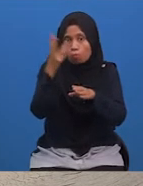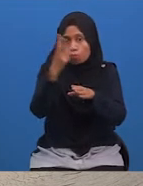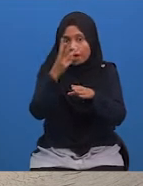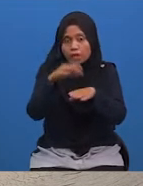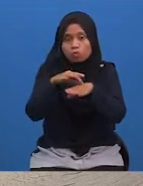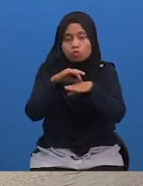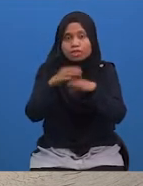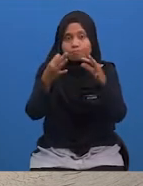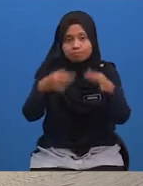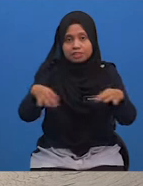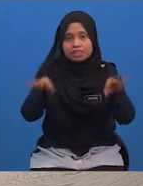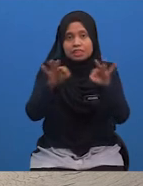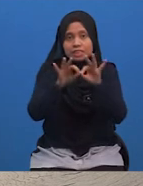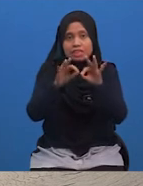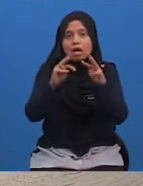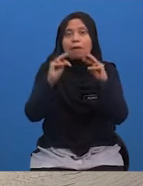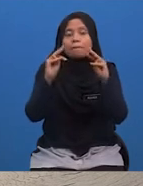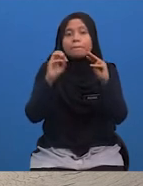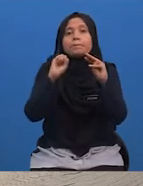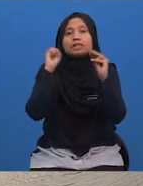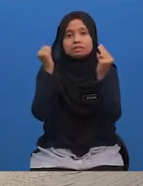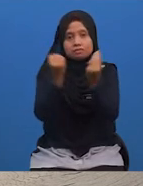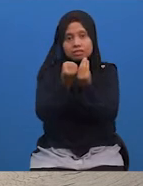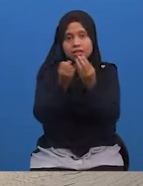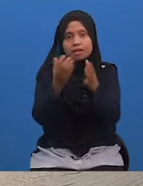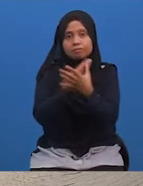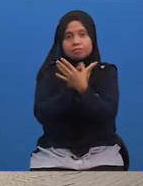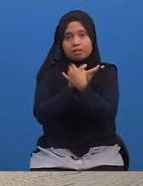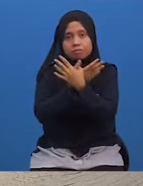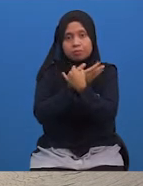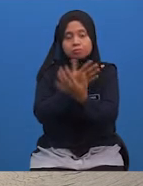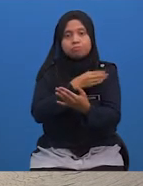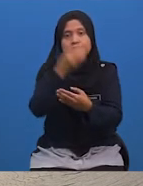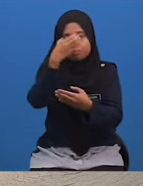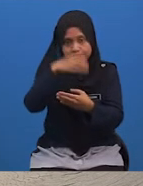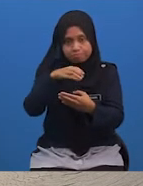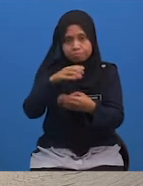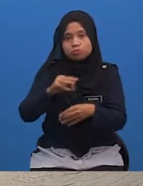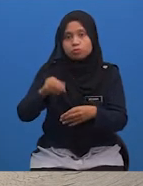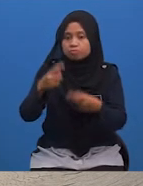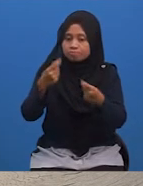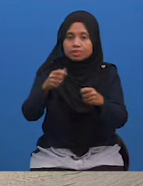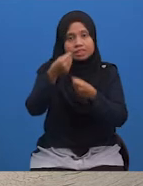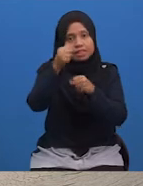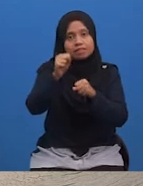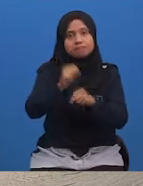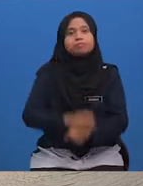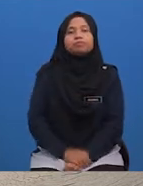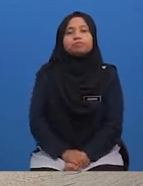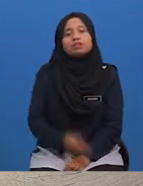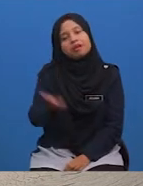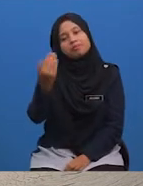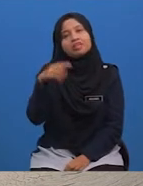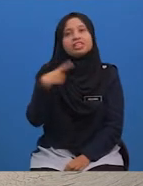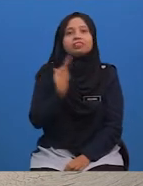kulit cerita masyarakat ramah-ramah dan gajah. Murid-murid sudah bersedia?